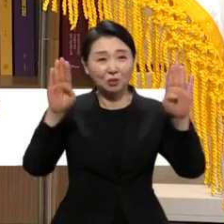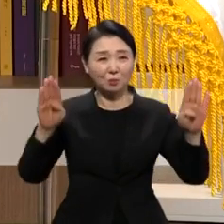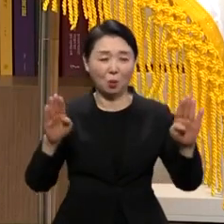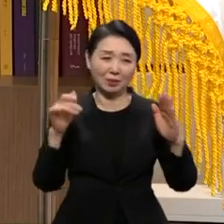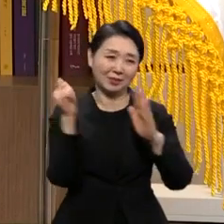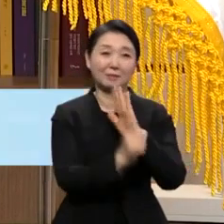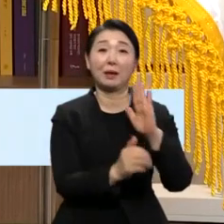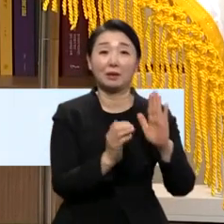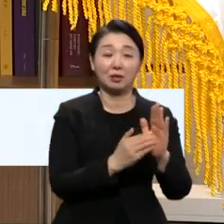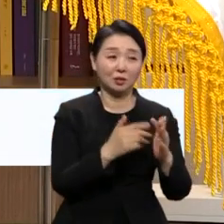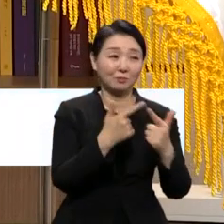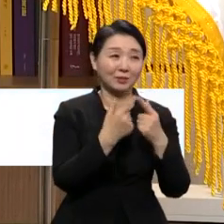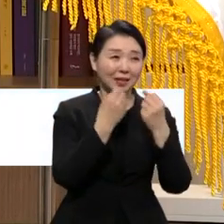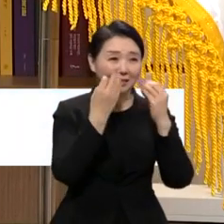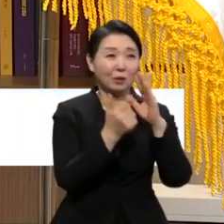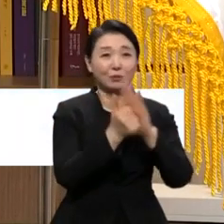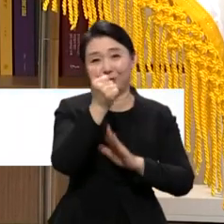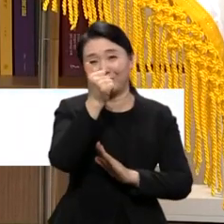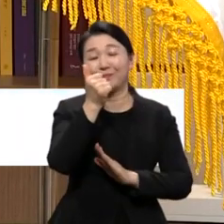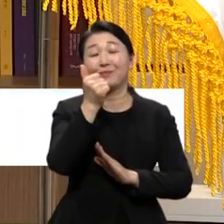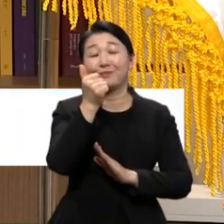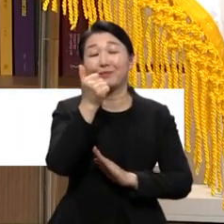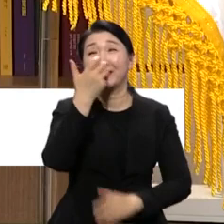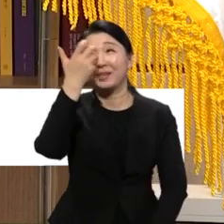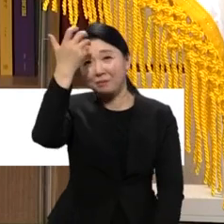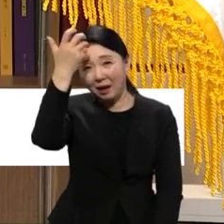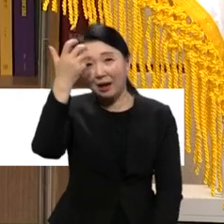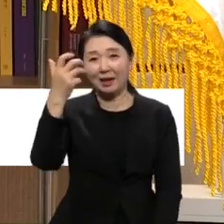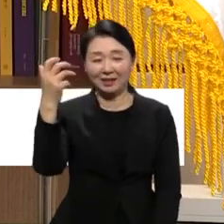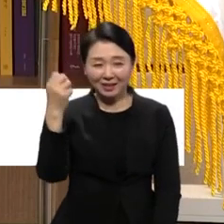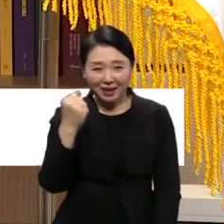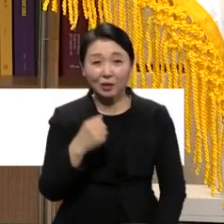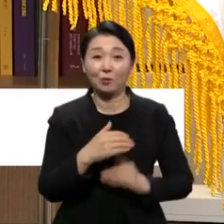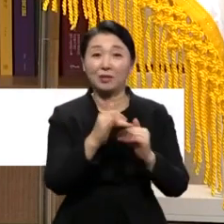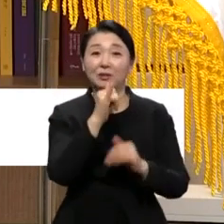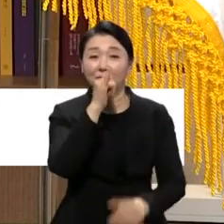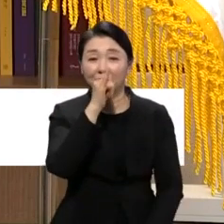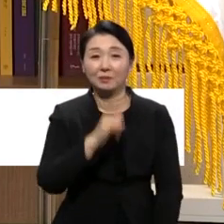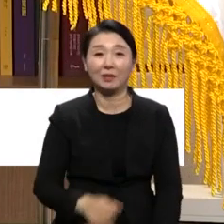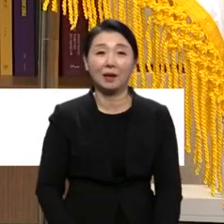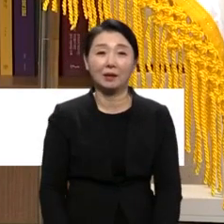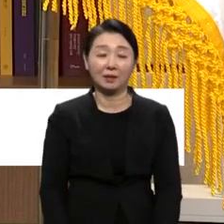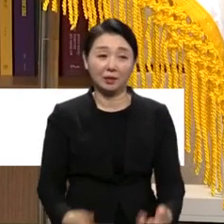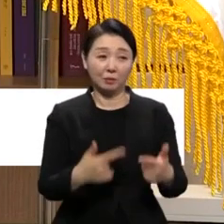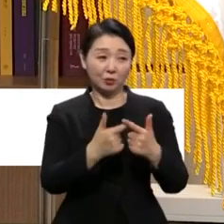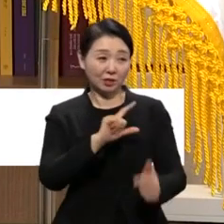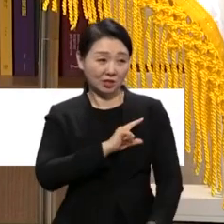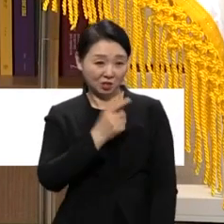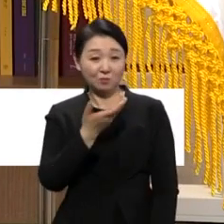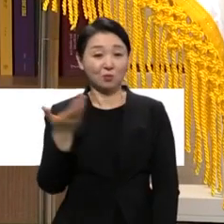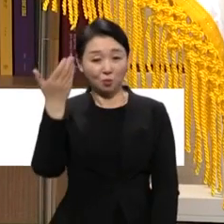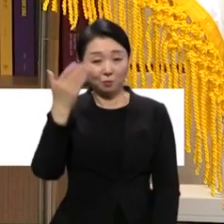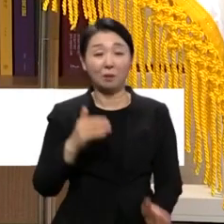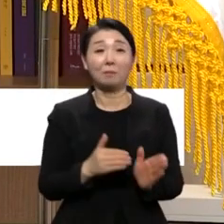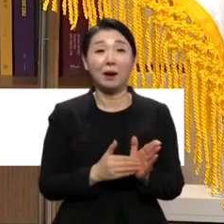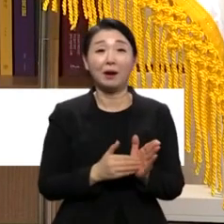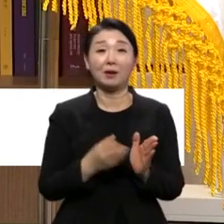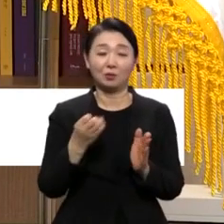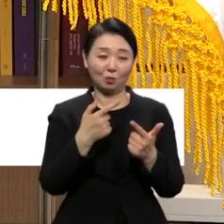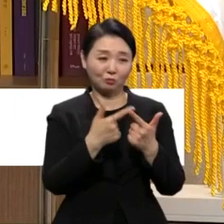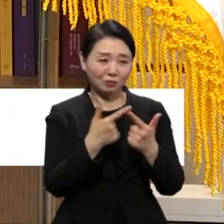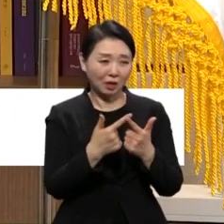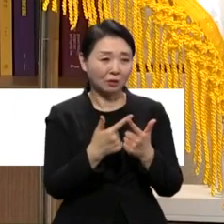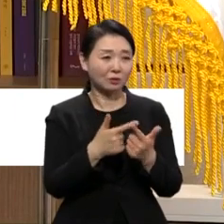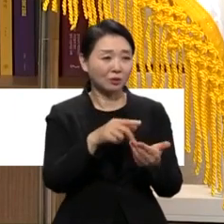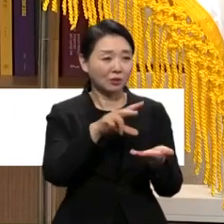이런 부산의 새로운 꿈과 희망을 얻어내는 과정이었다. 또 부산의 브랜드 가치를 높이고 부산의 여러 가지